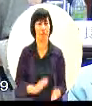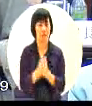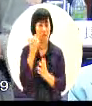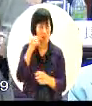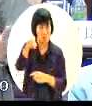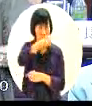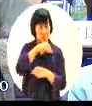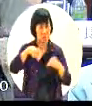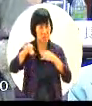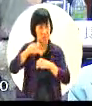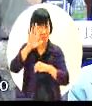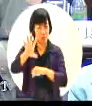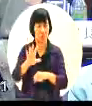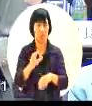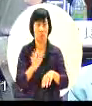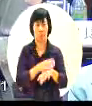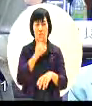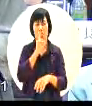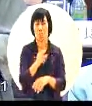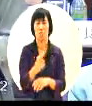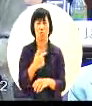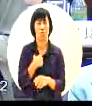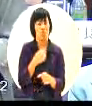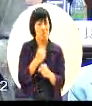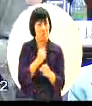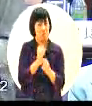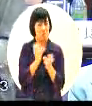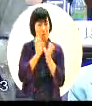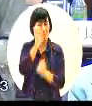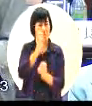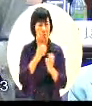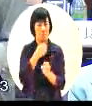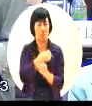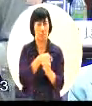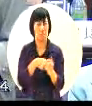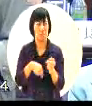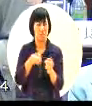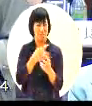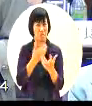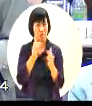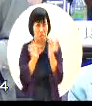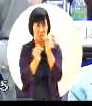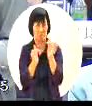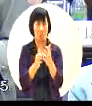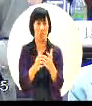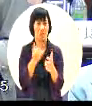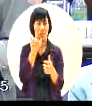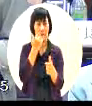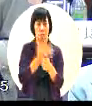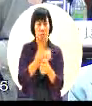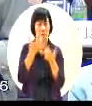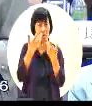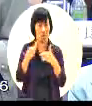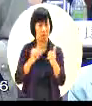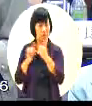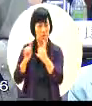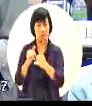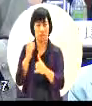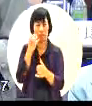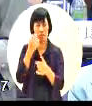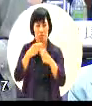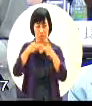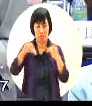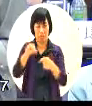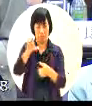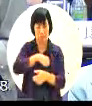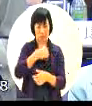算吼无法度算甲遐遐精准啦，啊，互咱真济乡亲也未领着钱。我伫遮